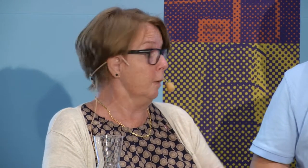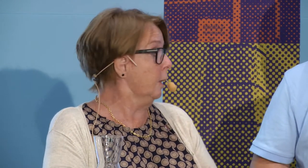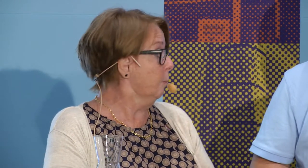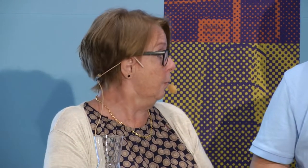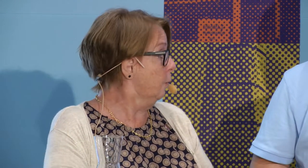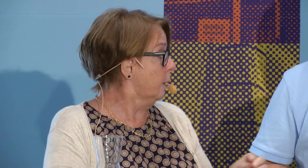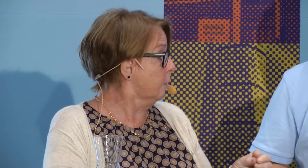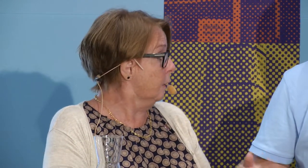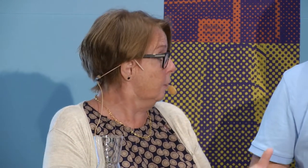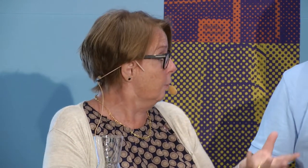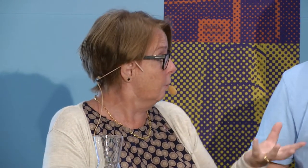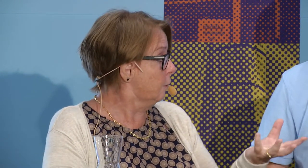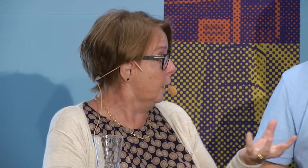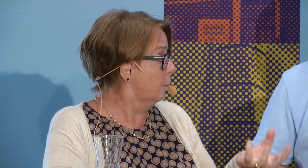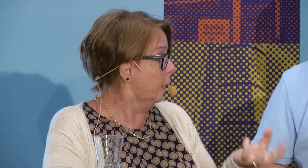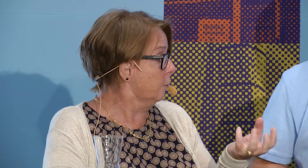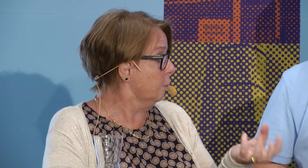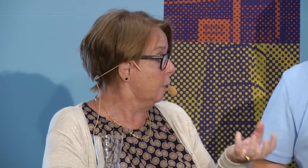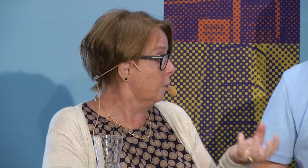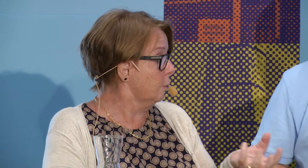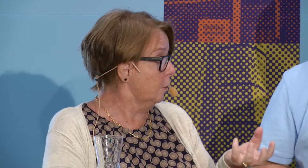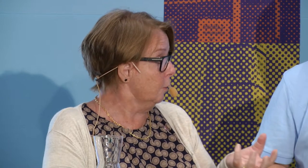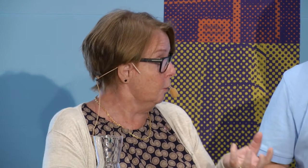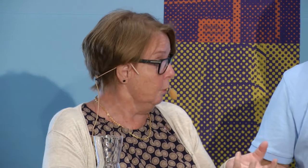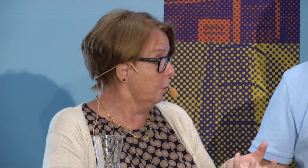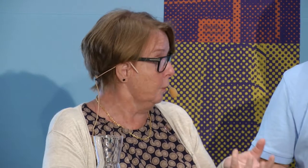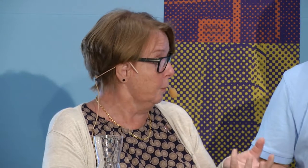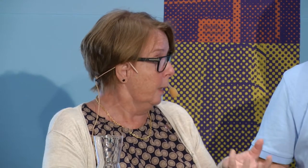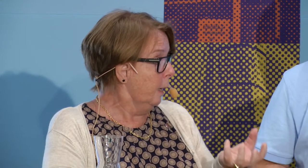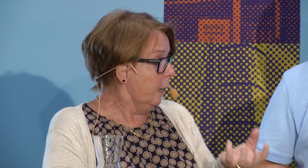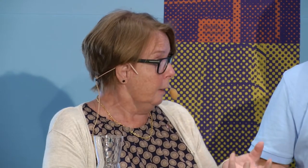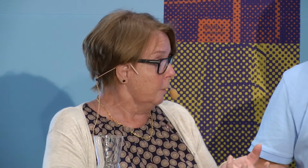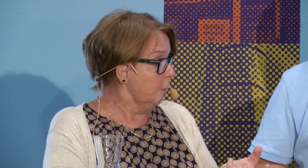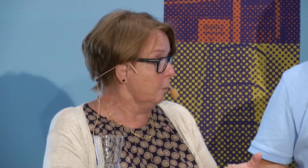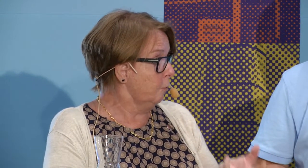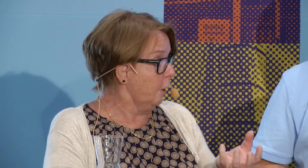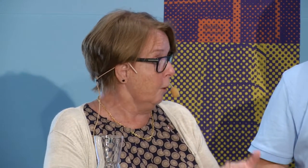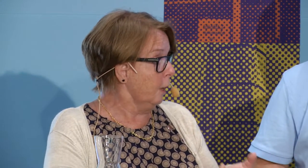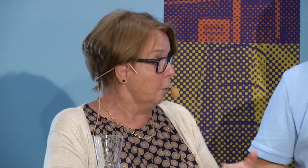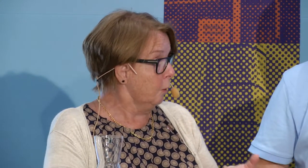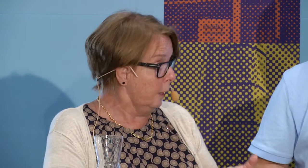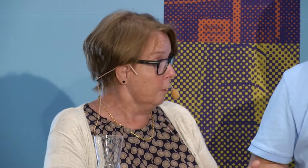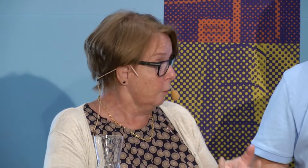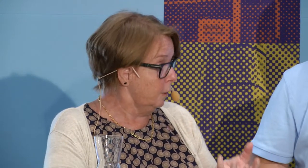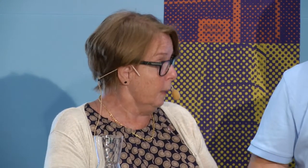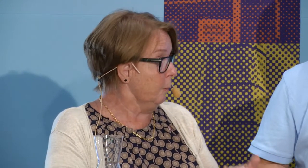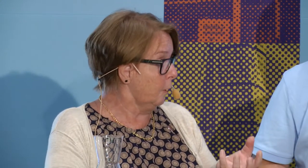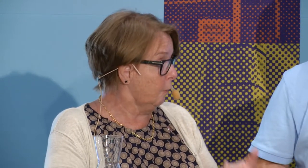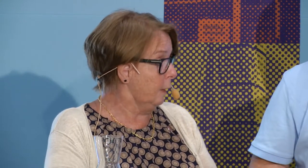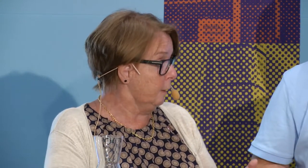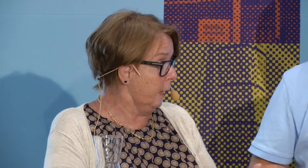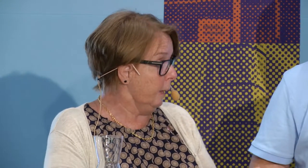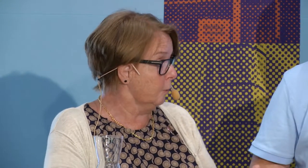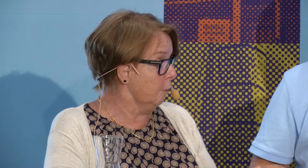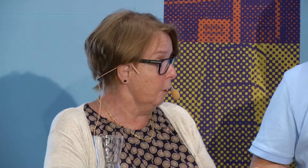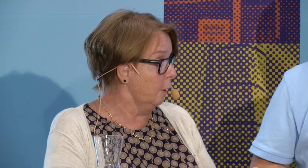personal från psykiatrin på olika ställen. Nu har vi samlat dem så att de sitter i Lund allesammans för att hålla en så jämn kvalitet som